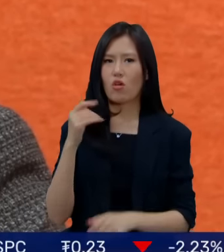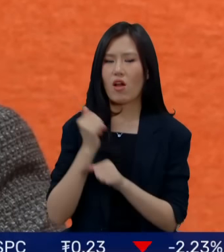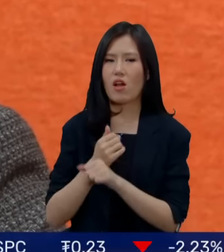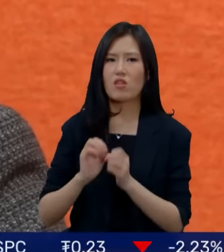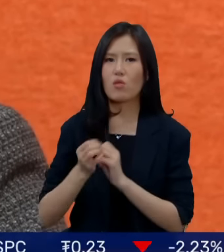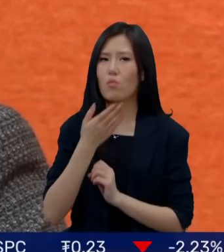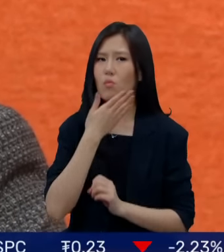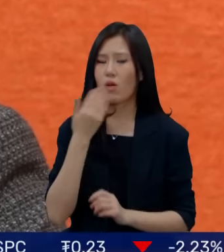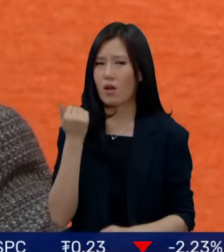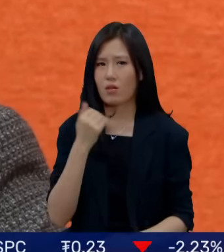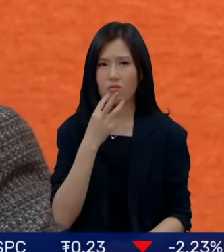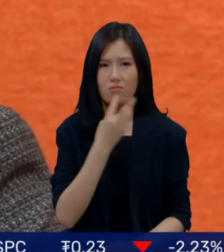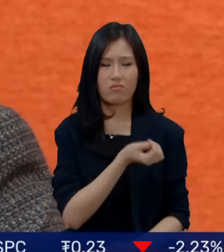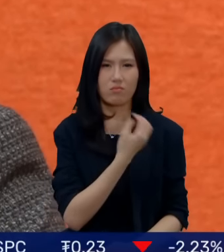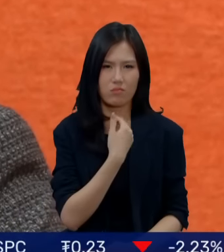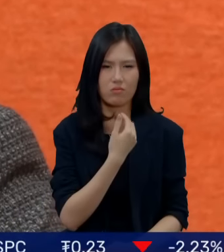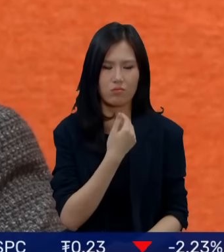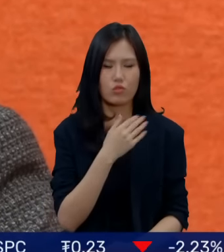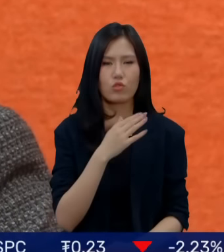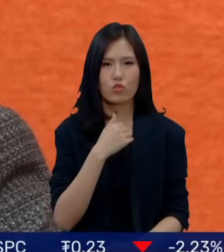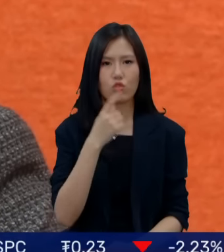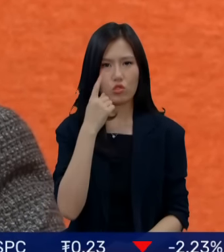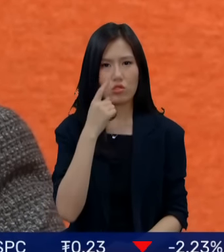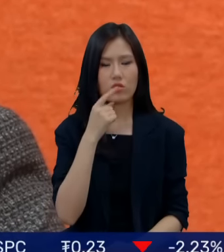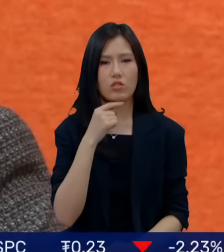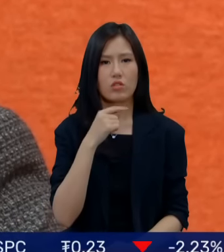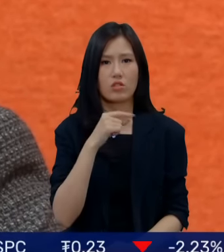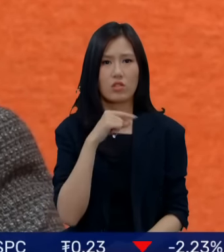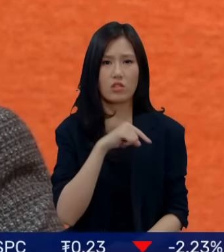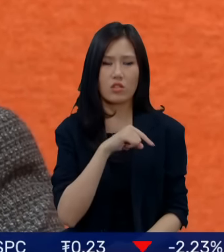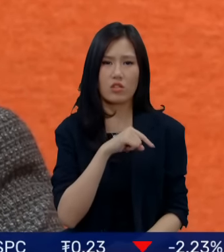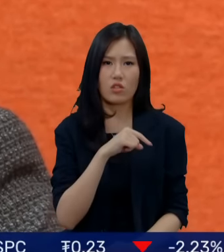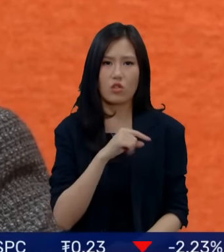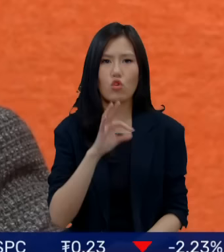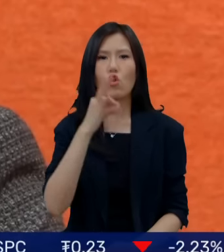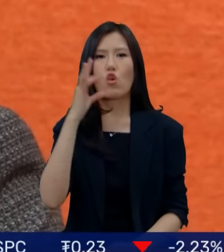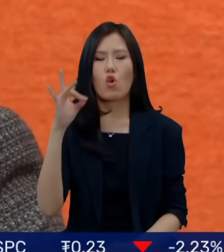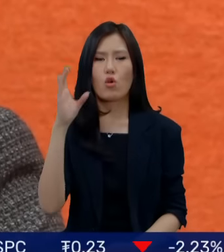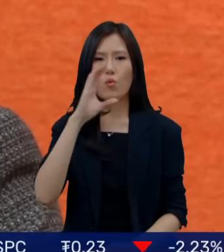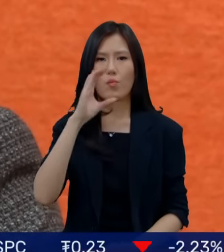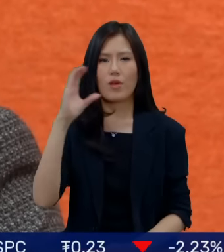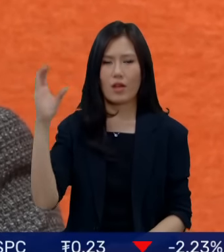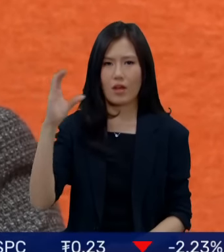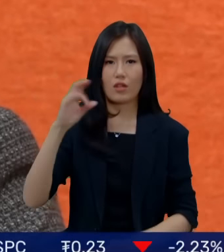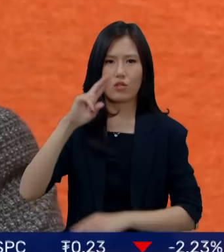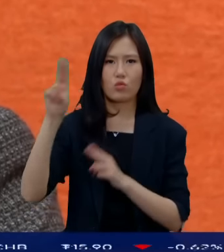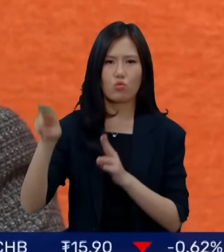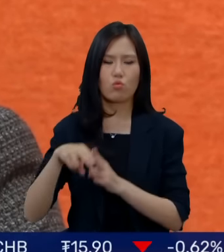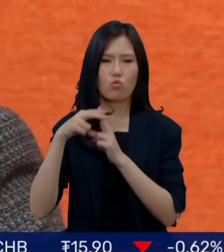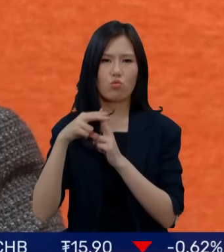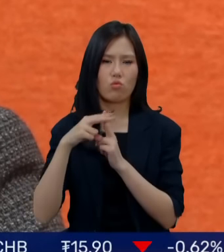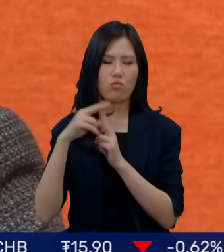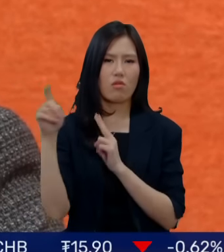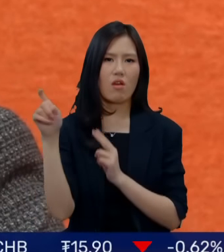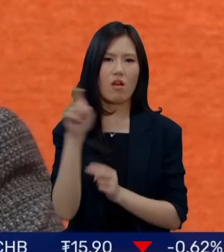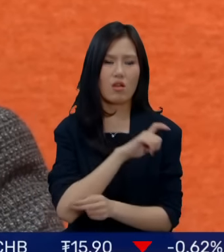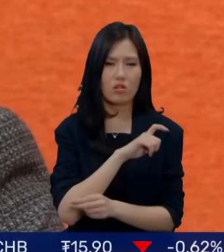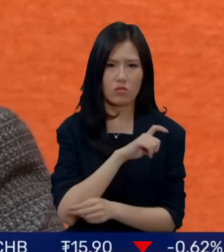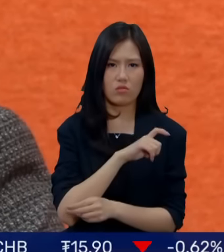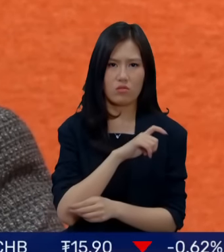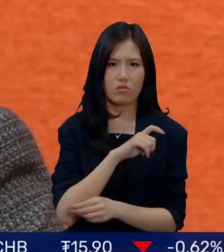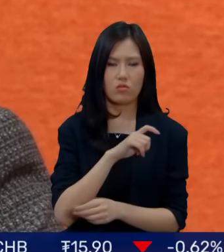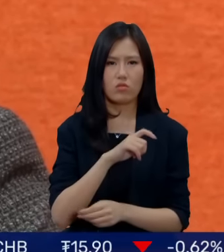дээр бол одоо тэр талар нь бол одоо хөндлөнгийн байгууллагын дүгнэлт юм уу те аль эсвэл одоо